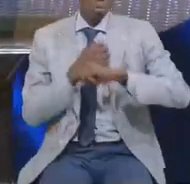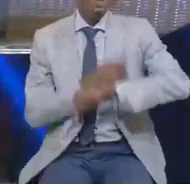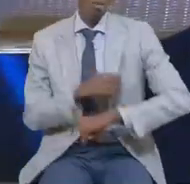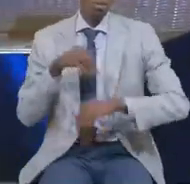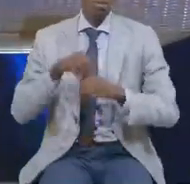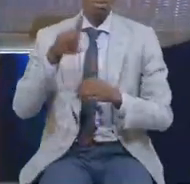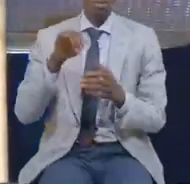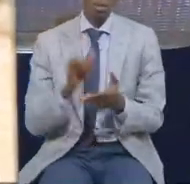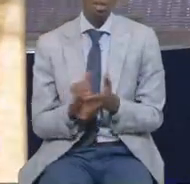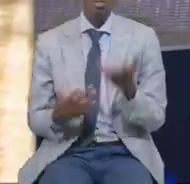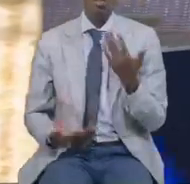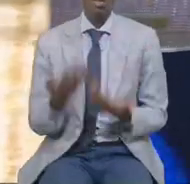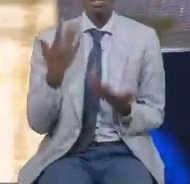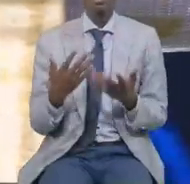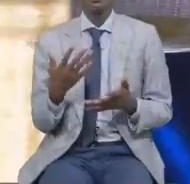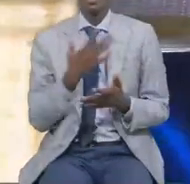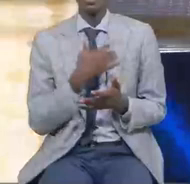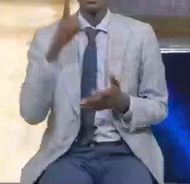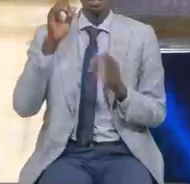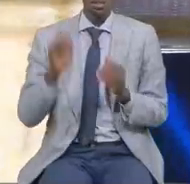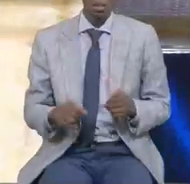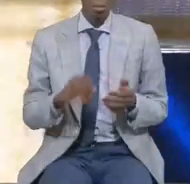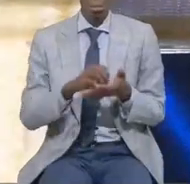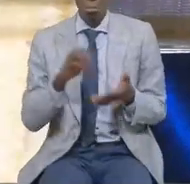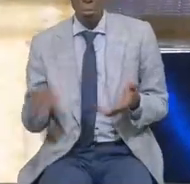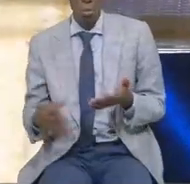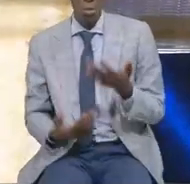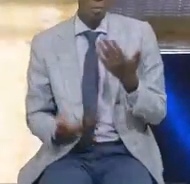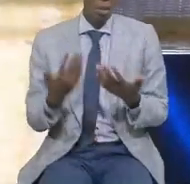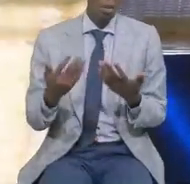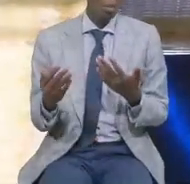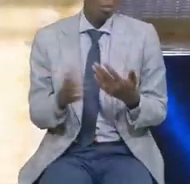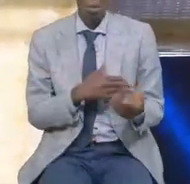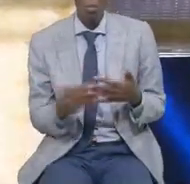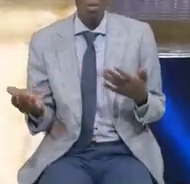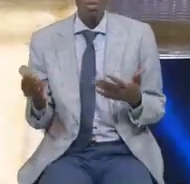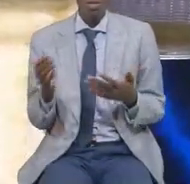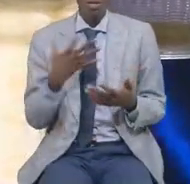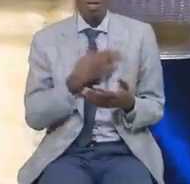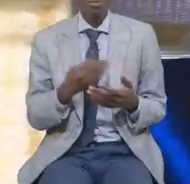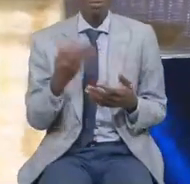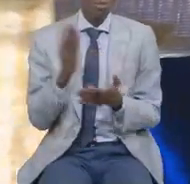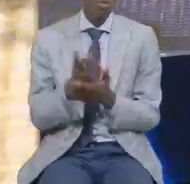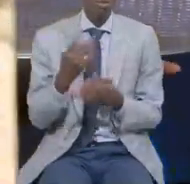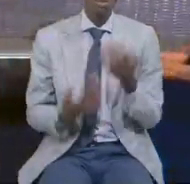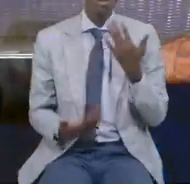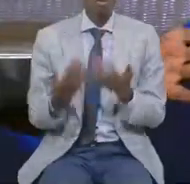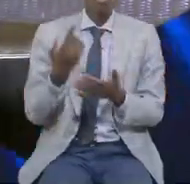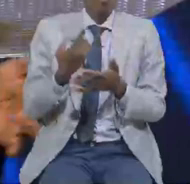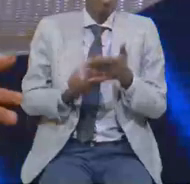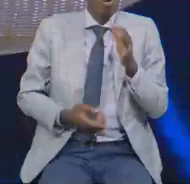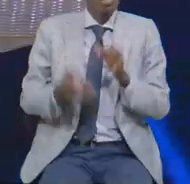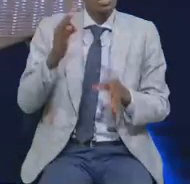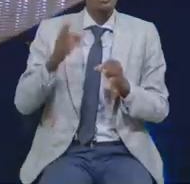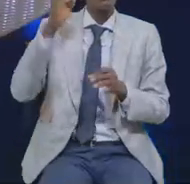dis, Dieu ôte le feu, Dieu éteint le feu, Dieu fait ceci, Dieu met le feu. Si Dieu n'exauce pas de cette manière,